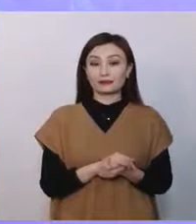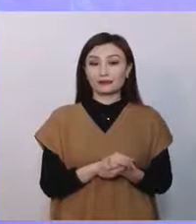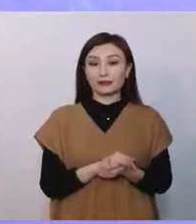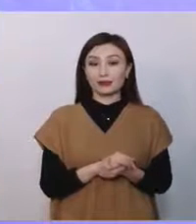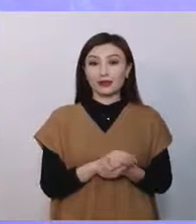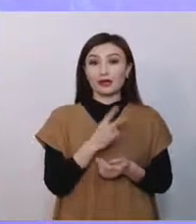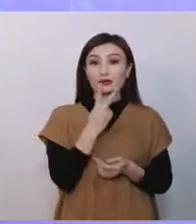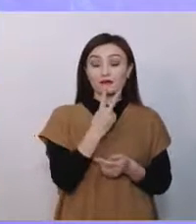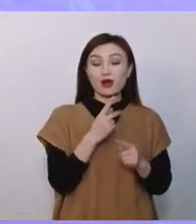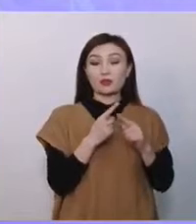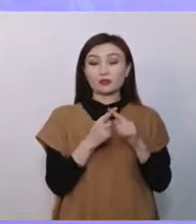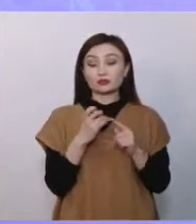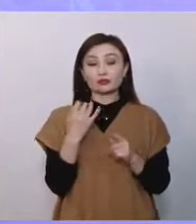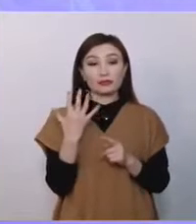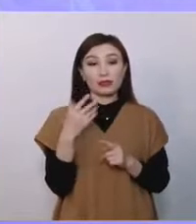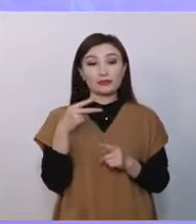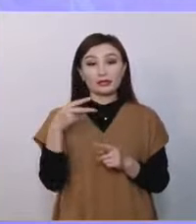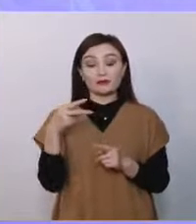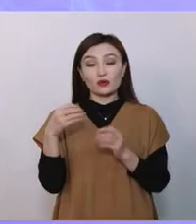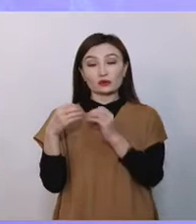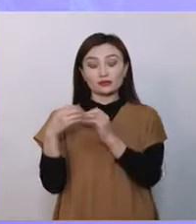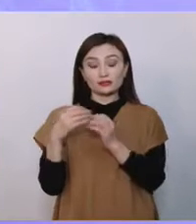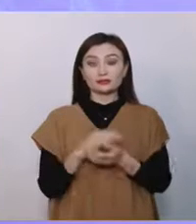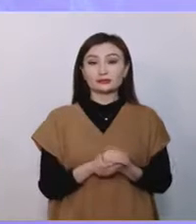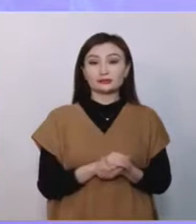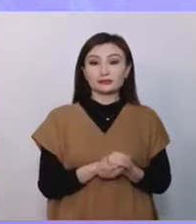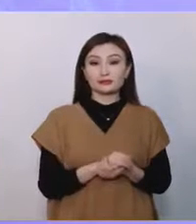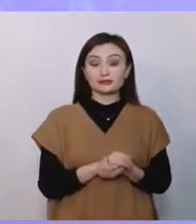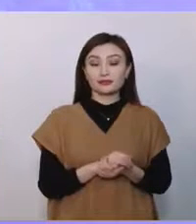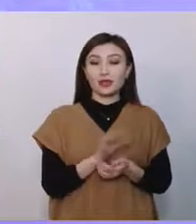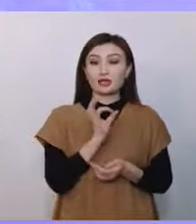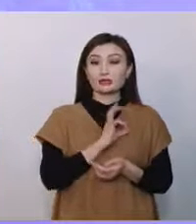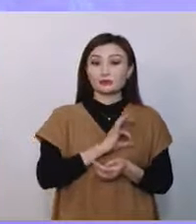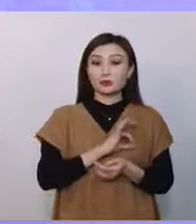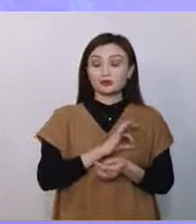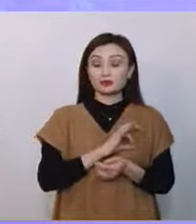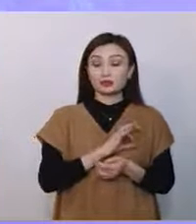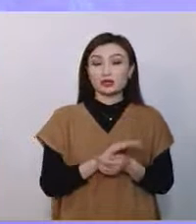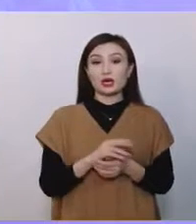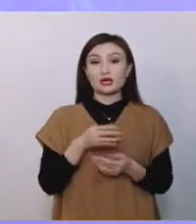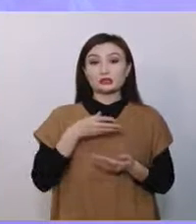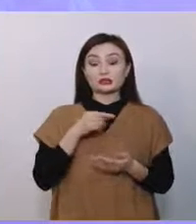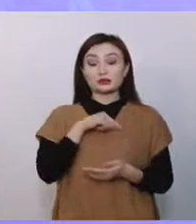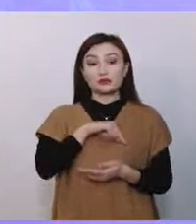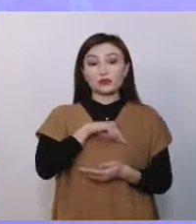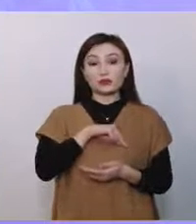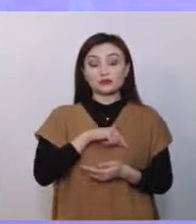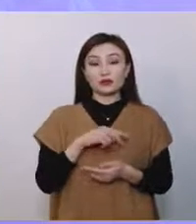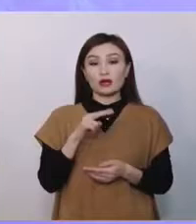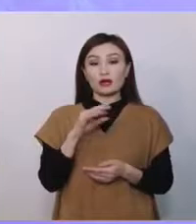2 умножить на 5 равно 10 используя переместительное свойство